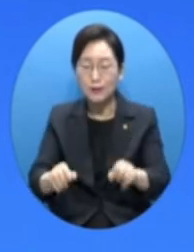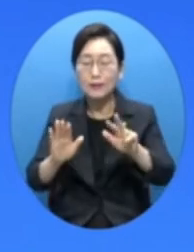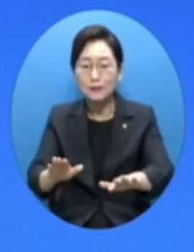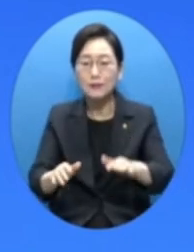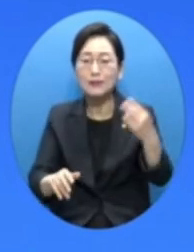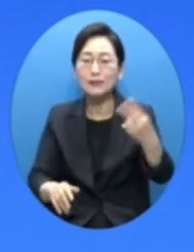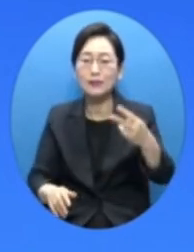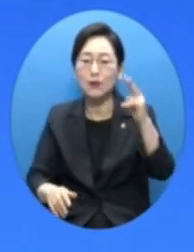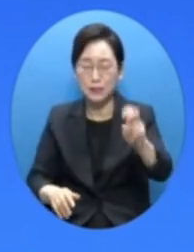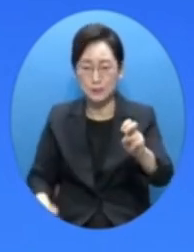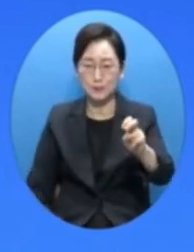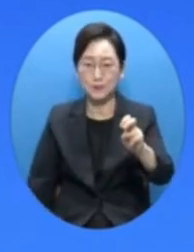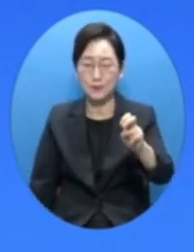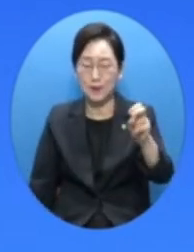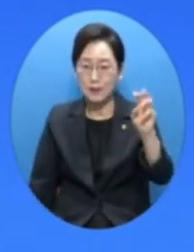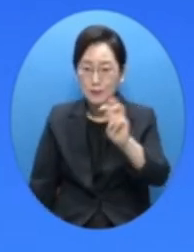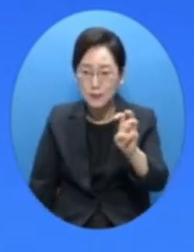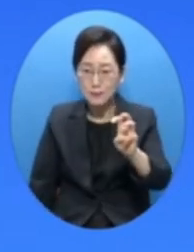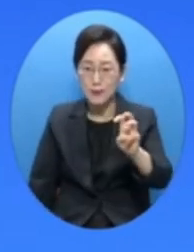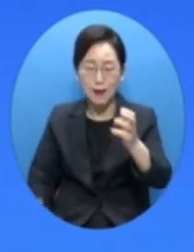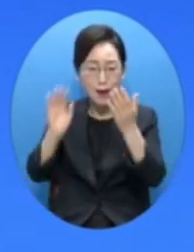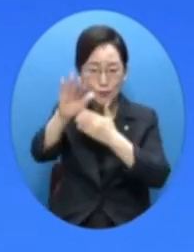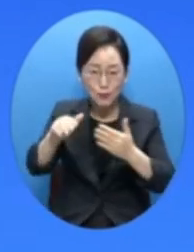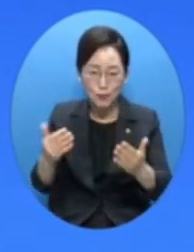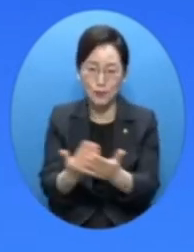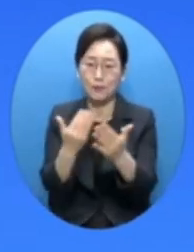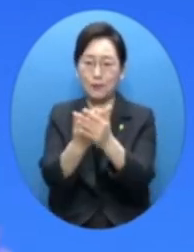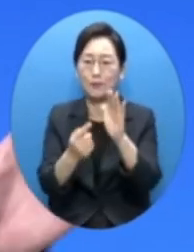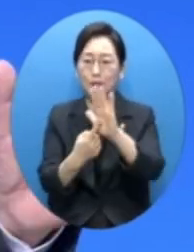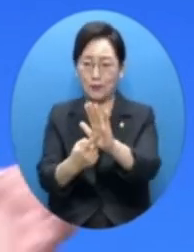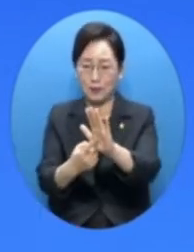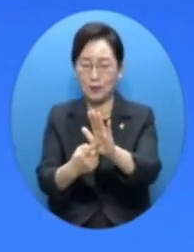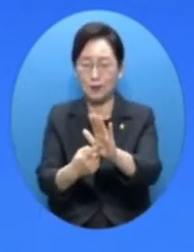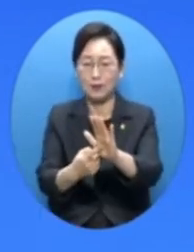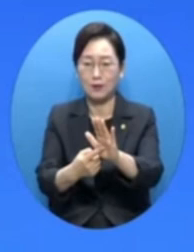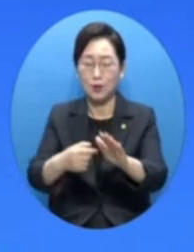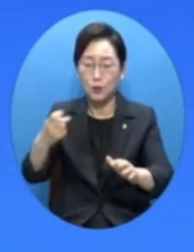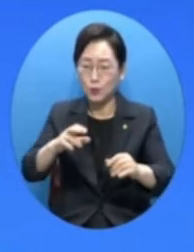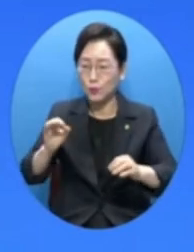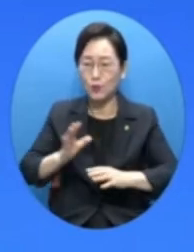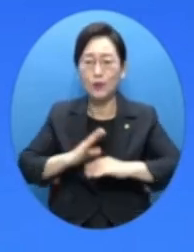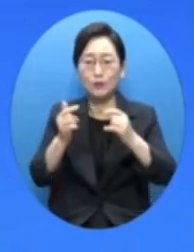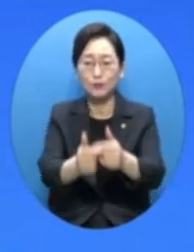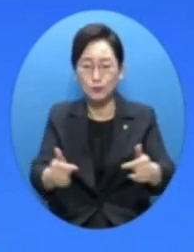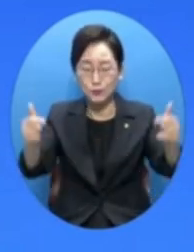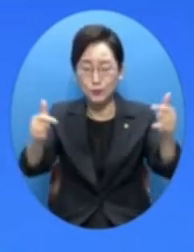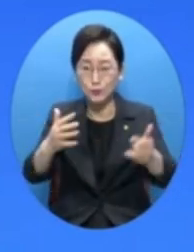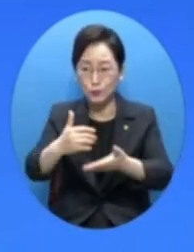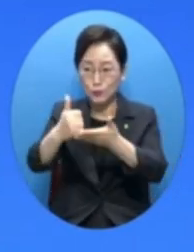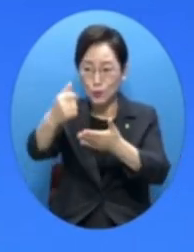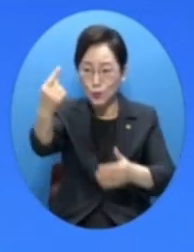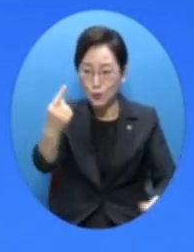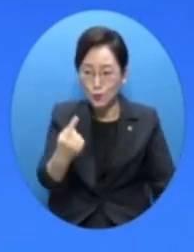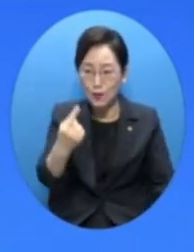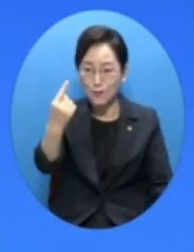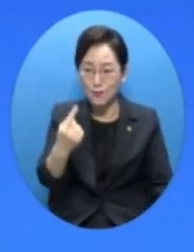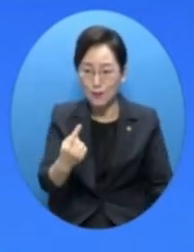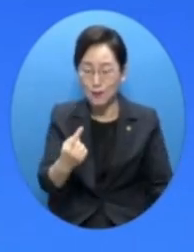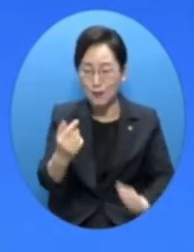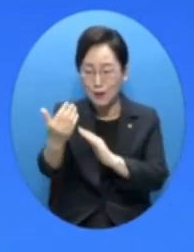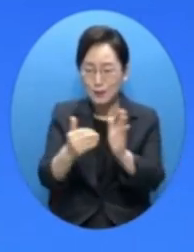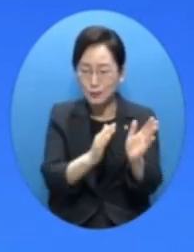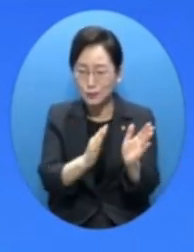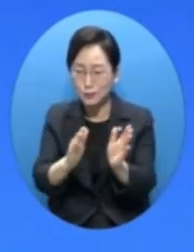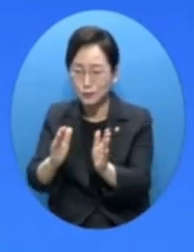2020년대, 30년대에 일어나게 하여 주시고 놀라운 부흥 역사를 이루어서 주님 오심을 맞이하는